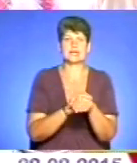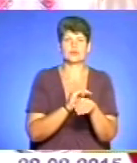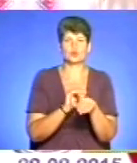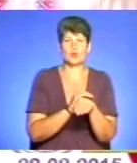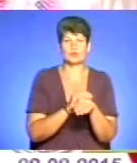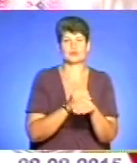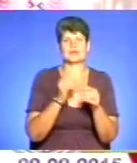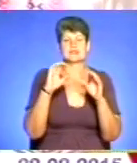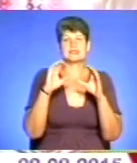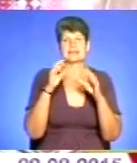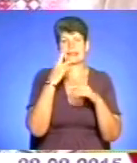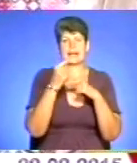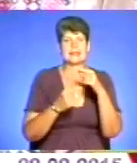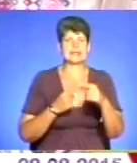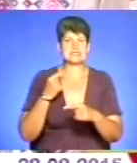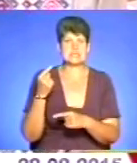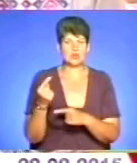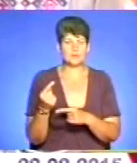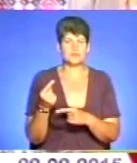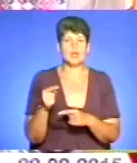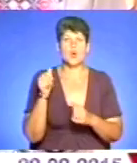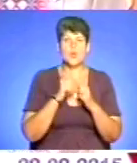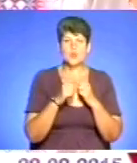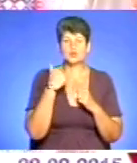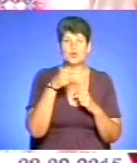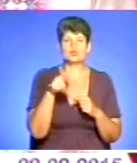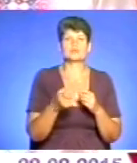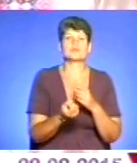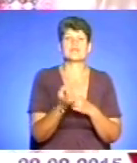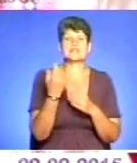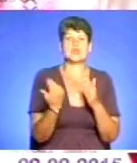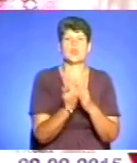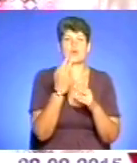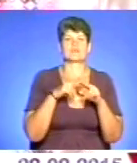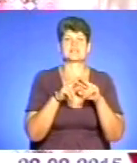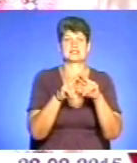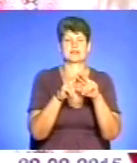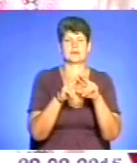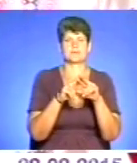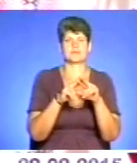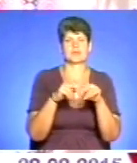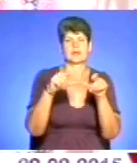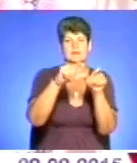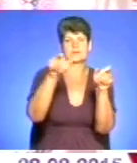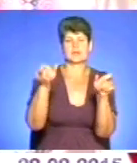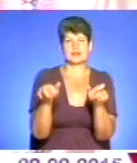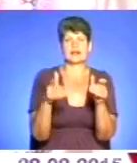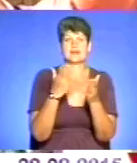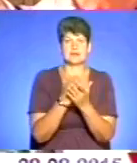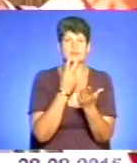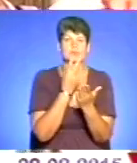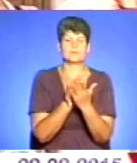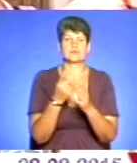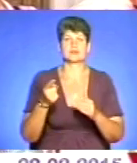світовою традицією. Кожного року тут з'являється нова зірка у формі кітки Терена, яка також є символом Тернополя,